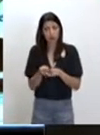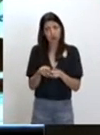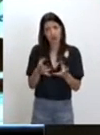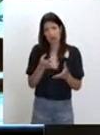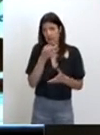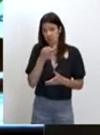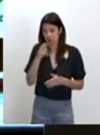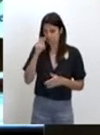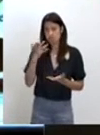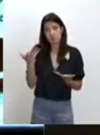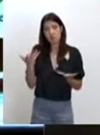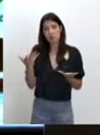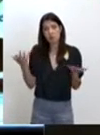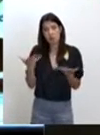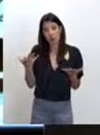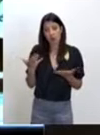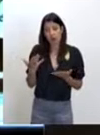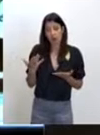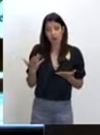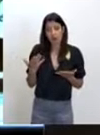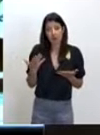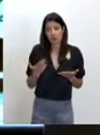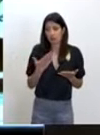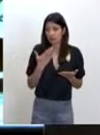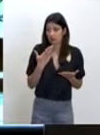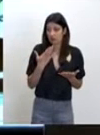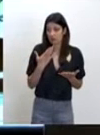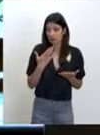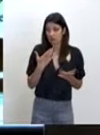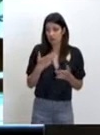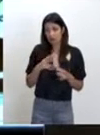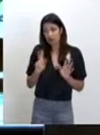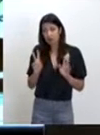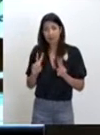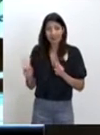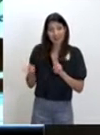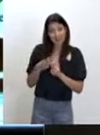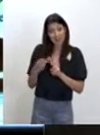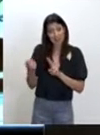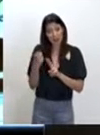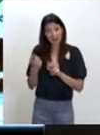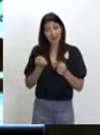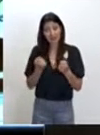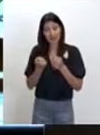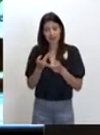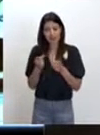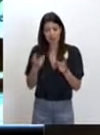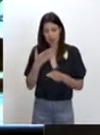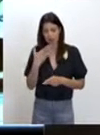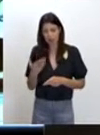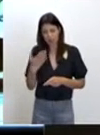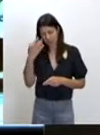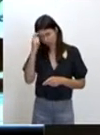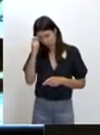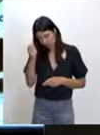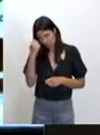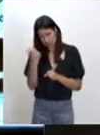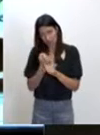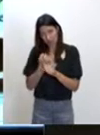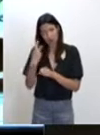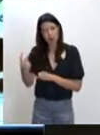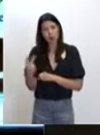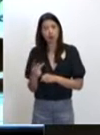sur le travail relatif aux délégations de services publics, plus particulièrement dans la petite enfance.